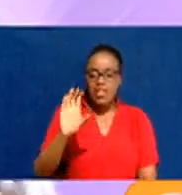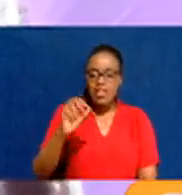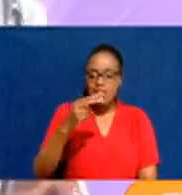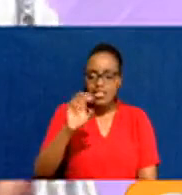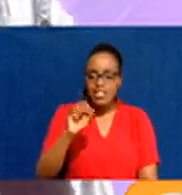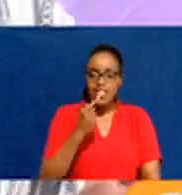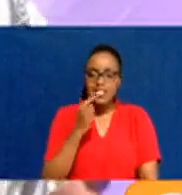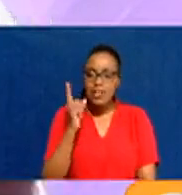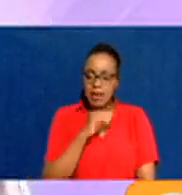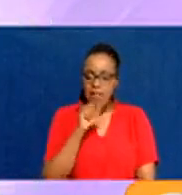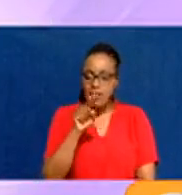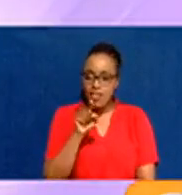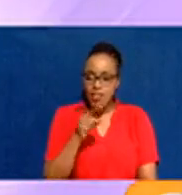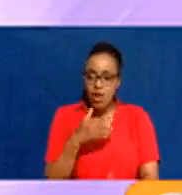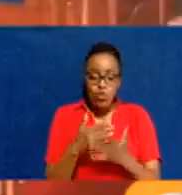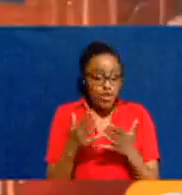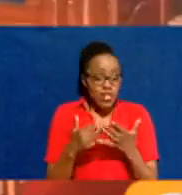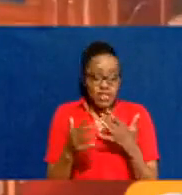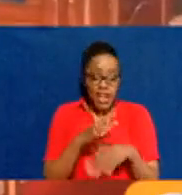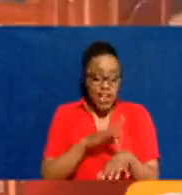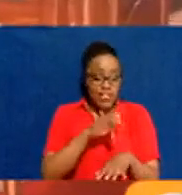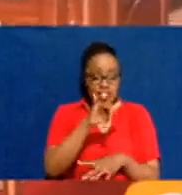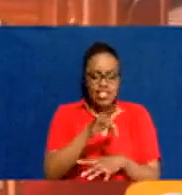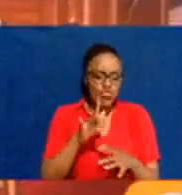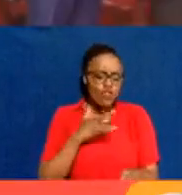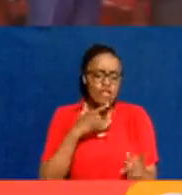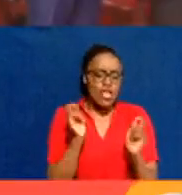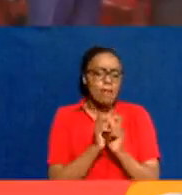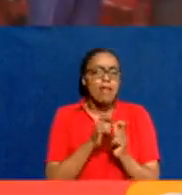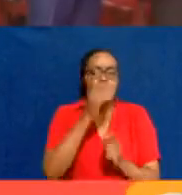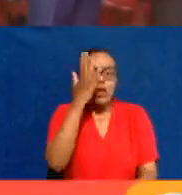pilipili usiyokula. Yako asheni. Unitazama.